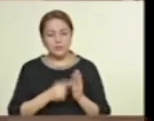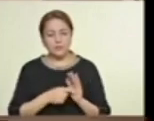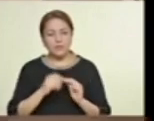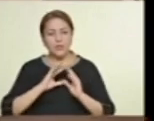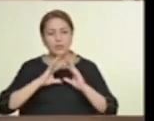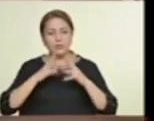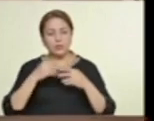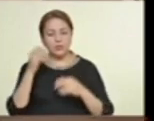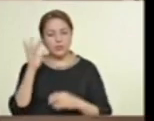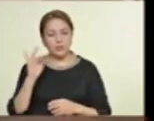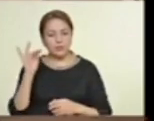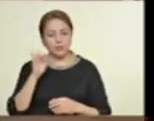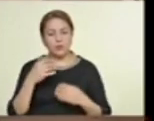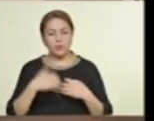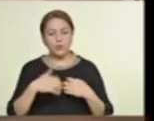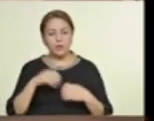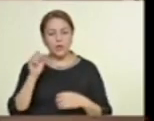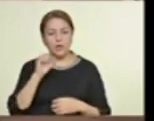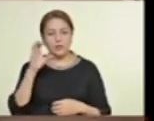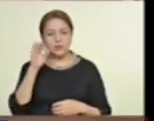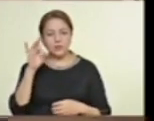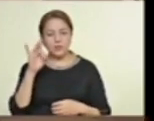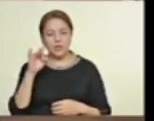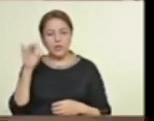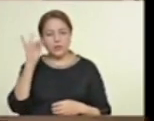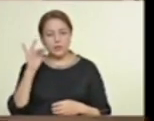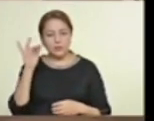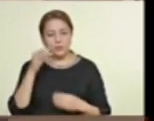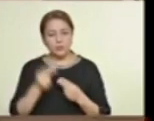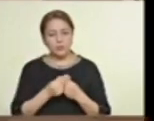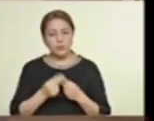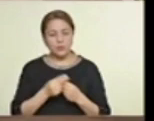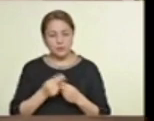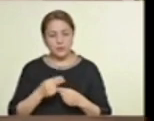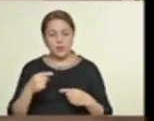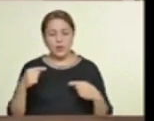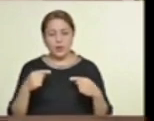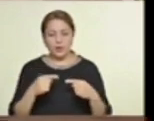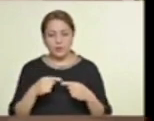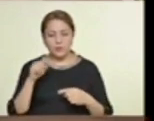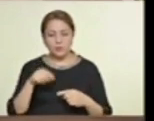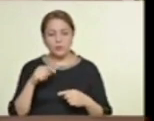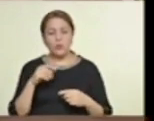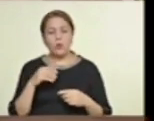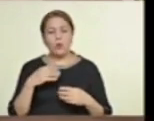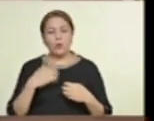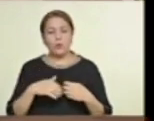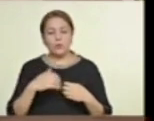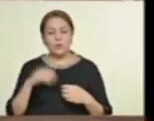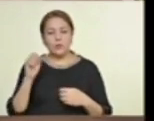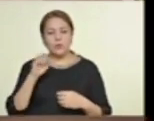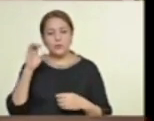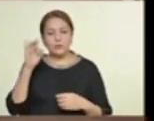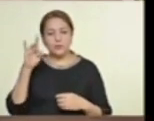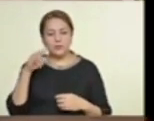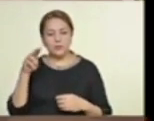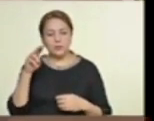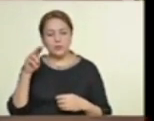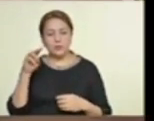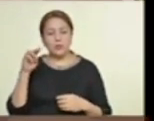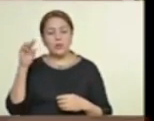tarixida o'rta asrlar tarixini o'rganib chiqamiz va ayni o'rta asrlar tarixi esa o'z navbatida 3